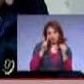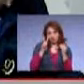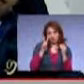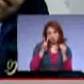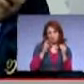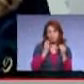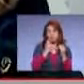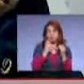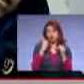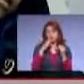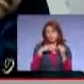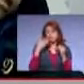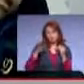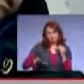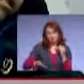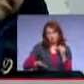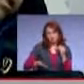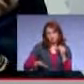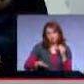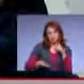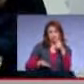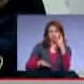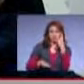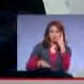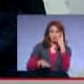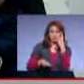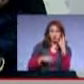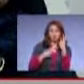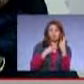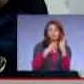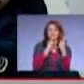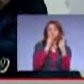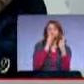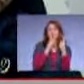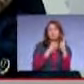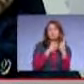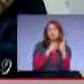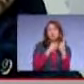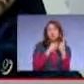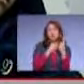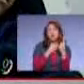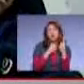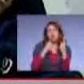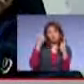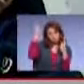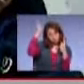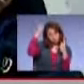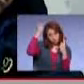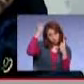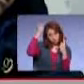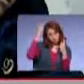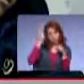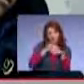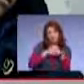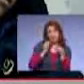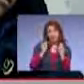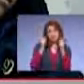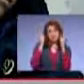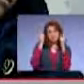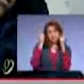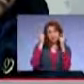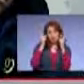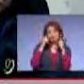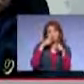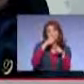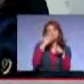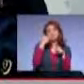واخوه توفى وهو نزل عنده ضيق في التنفس، وبعد كده وديناه لدكتور مخ واعصاب، قال ان هو عنده صرع